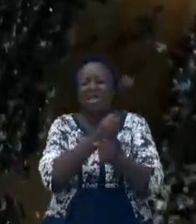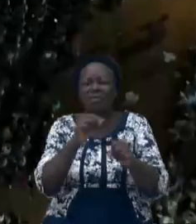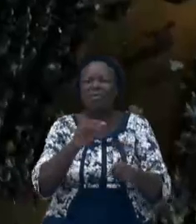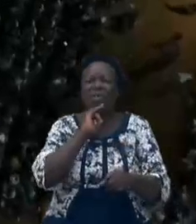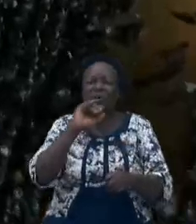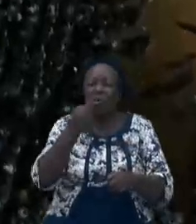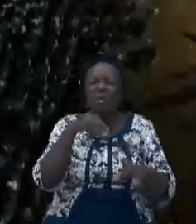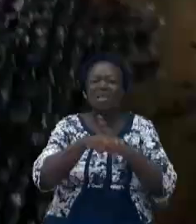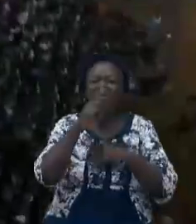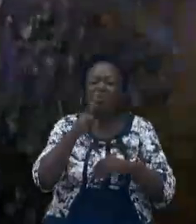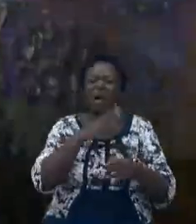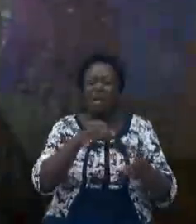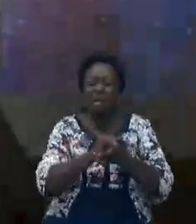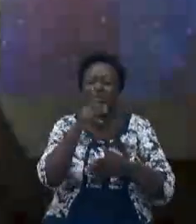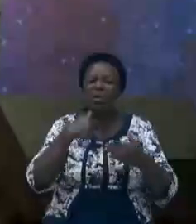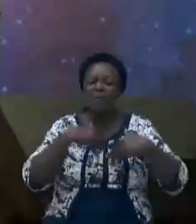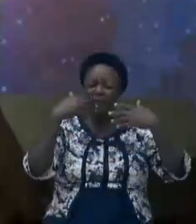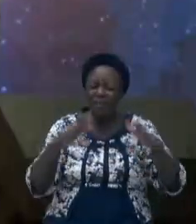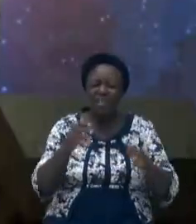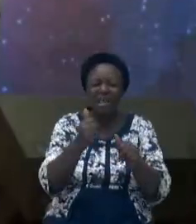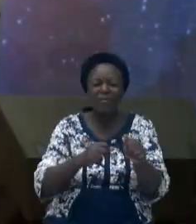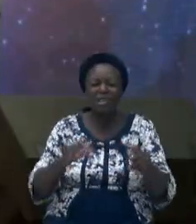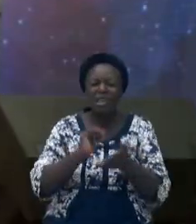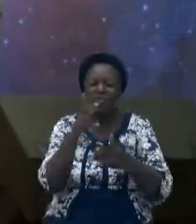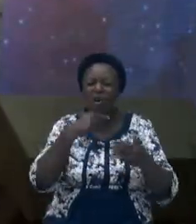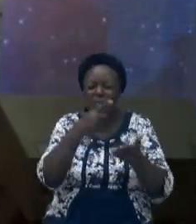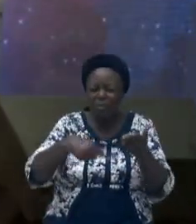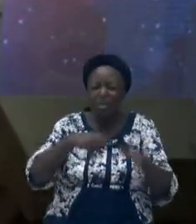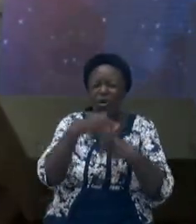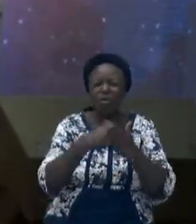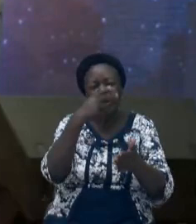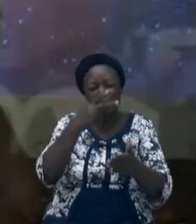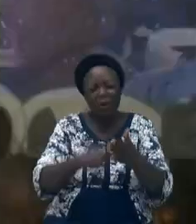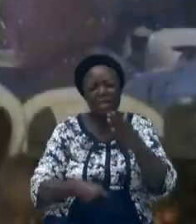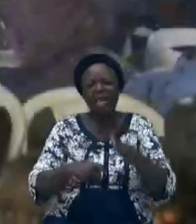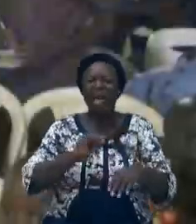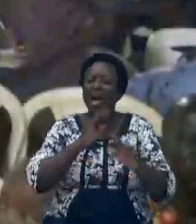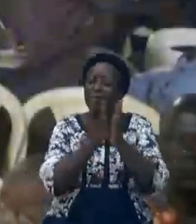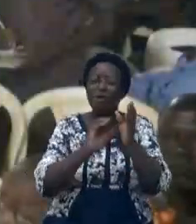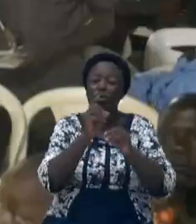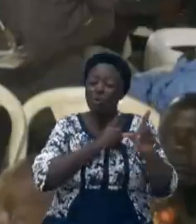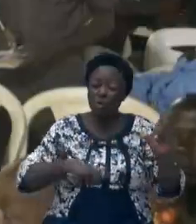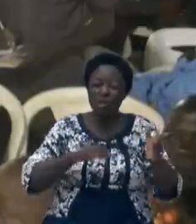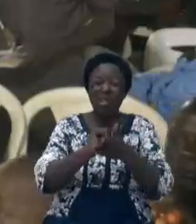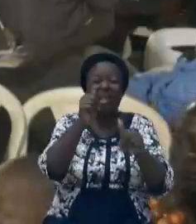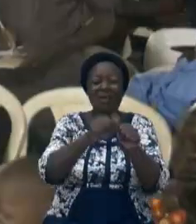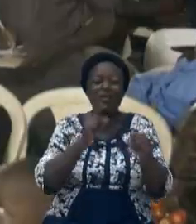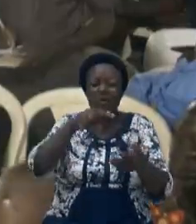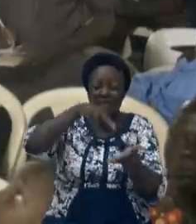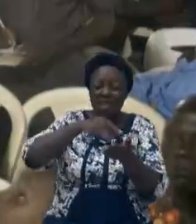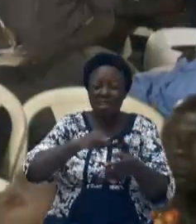le salut elle se remet à trouver en toi et tu as a tout accompli tu as payé le prix